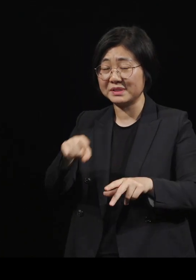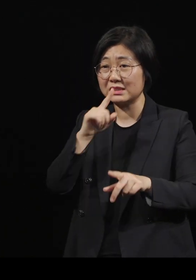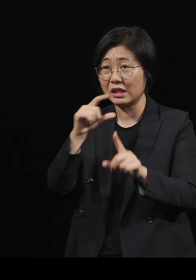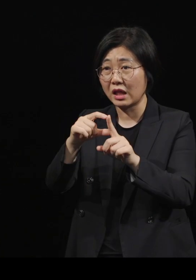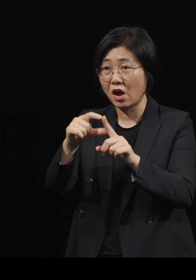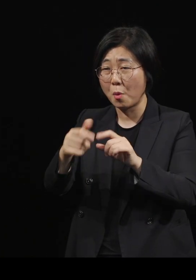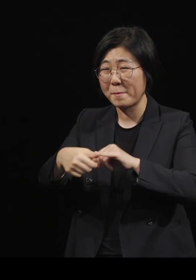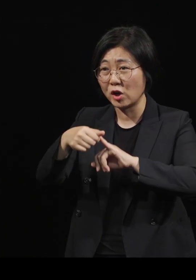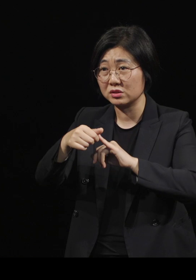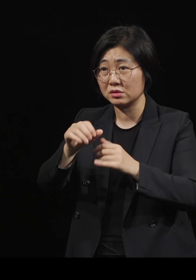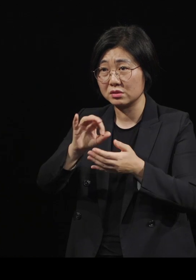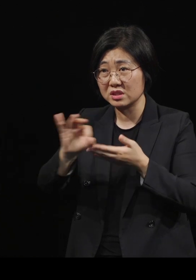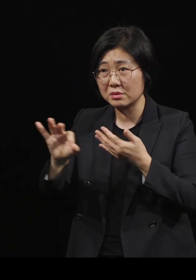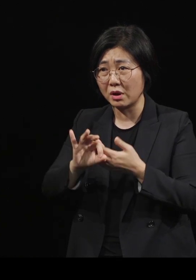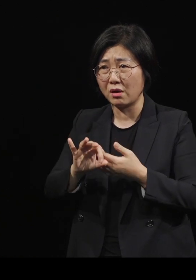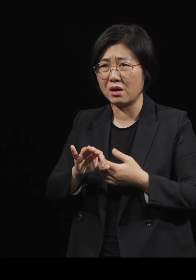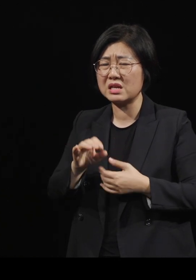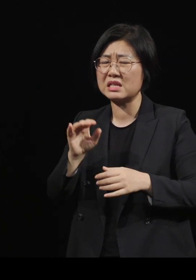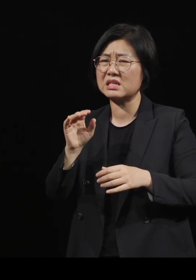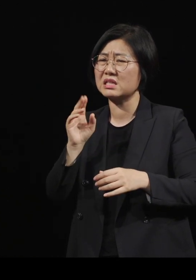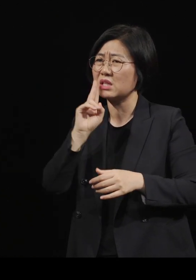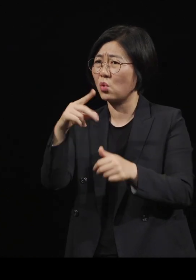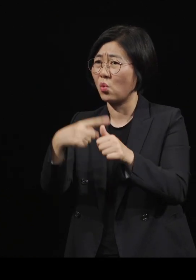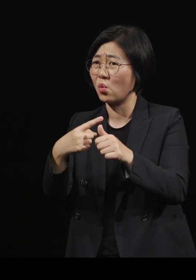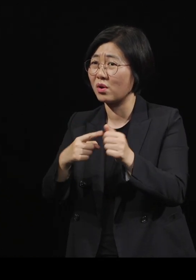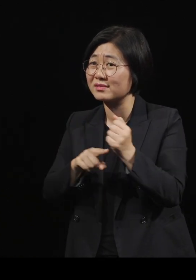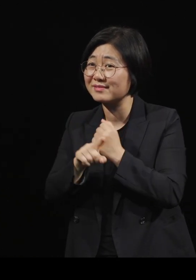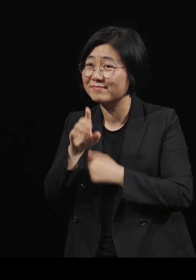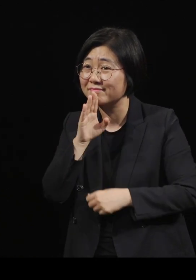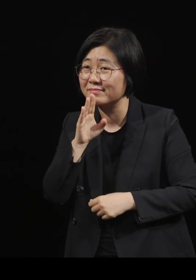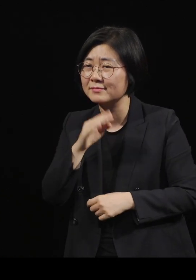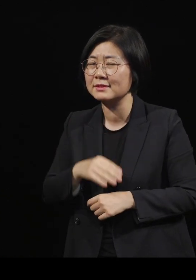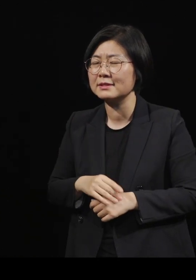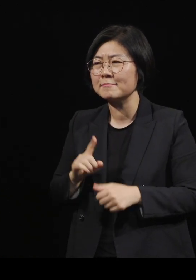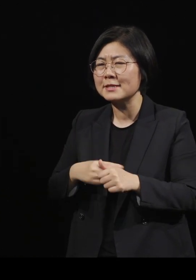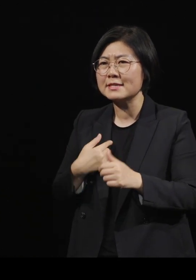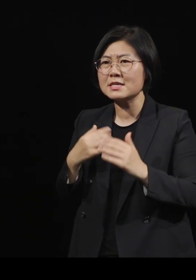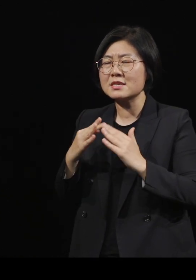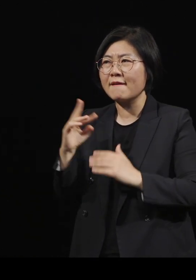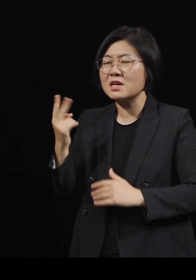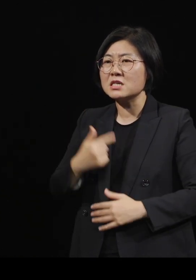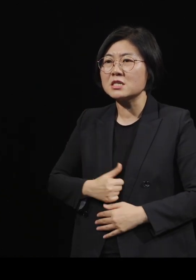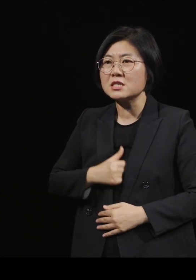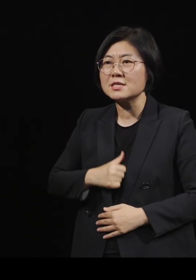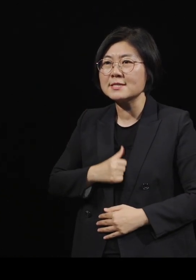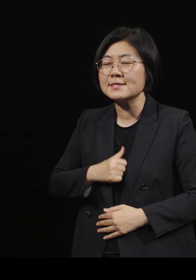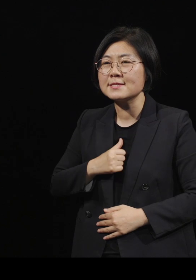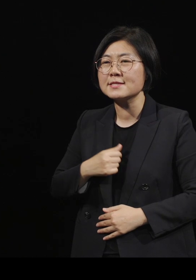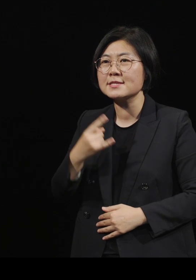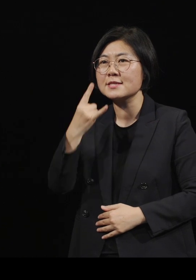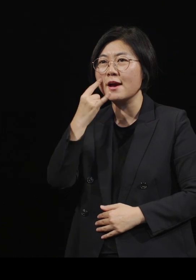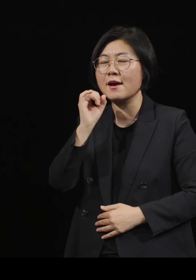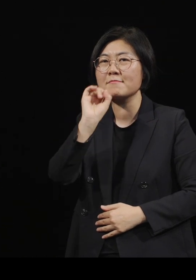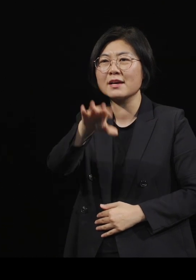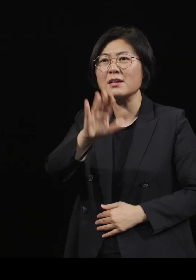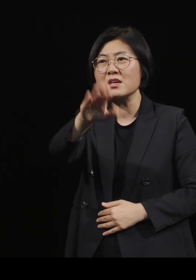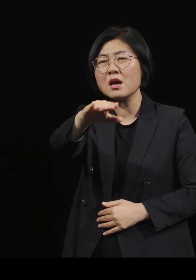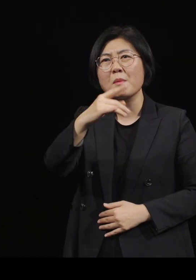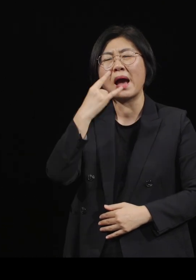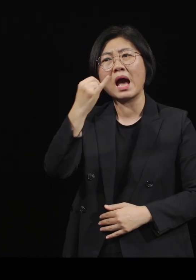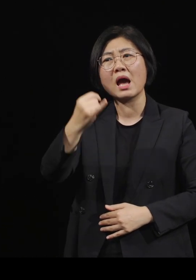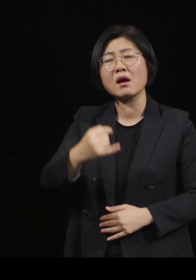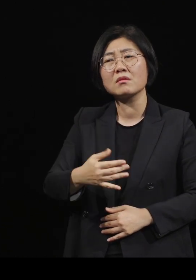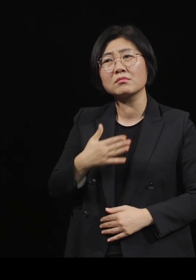단어는 비하의 의미잖아요. 그래서 집에 와가지고 너무 열이 받아서 어머니한테 엄마 나